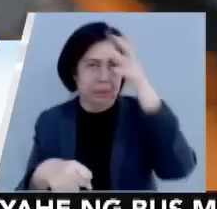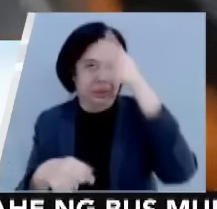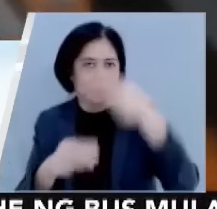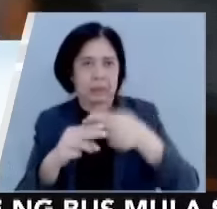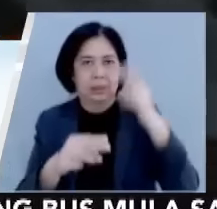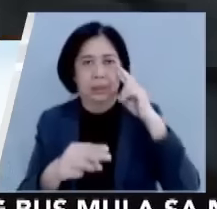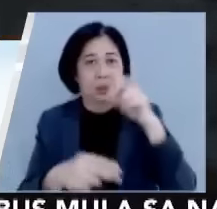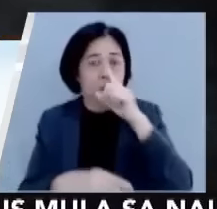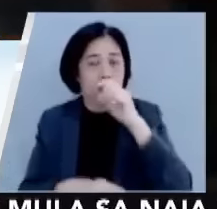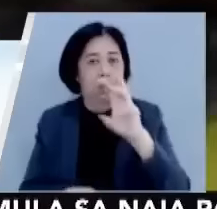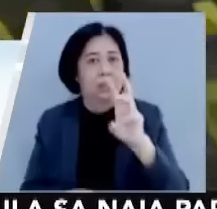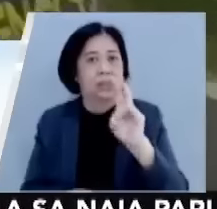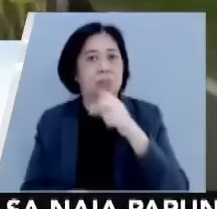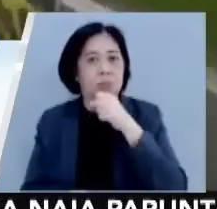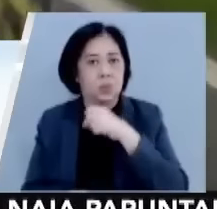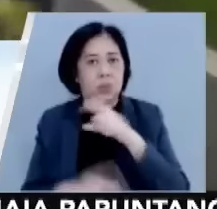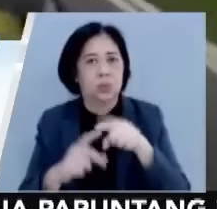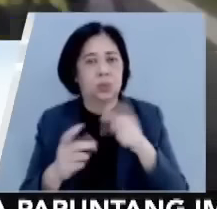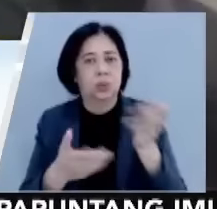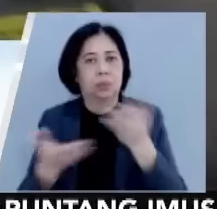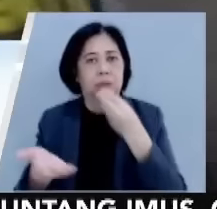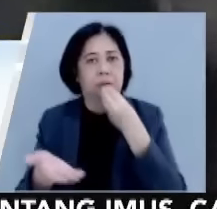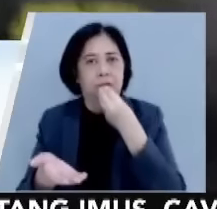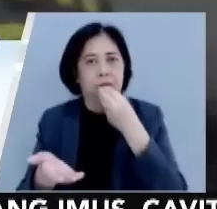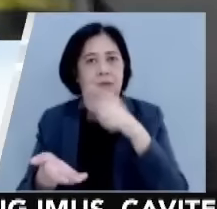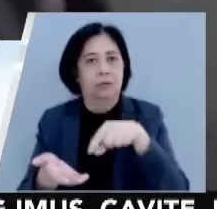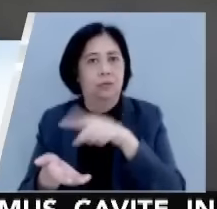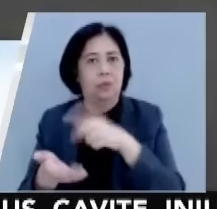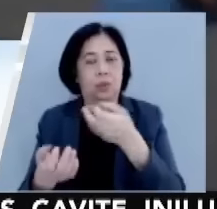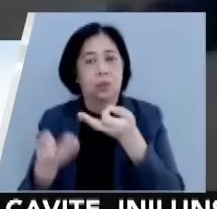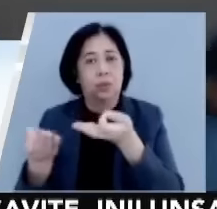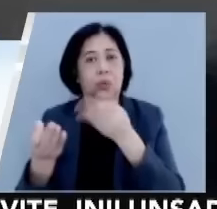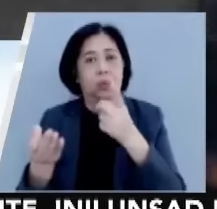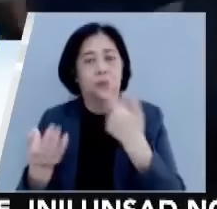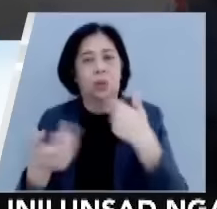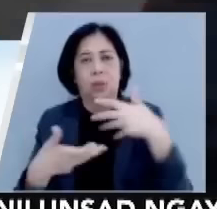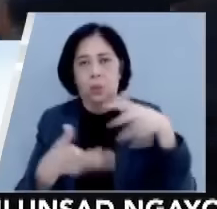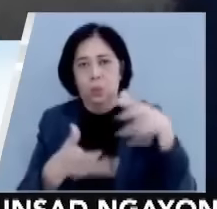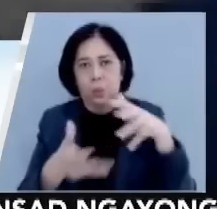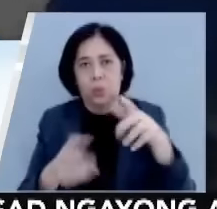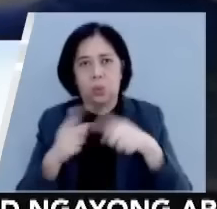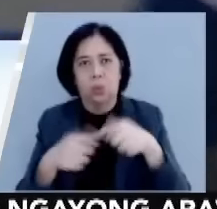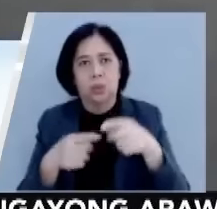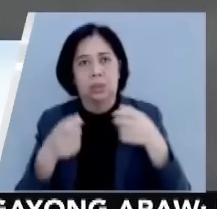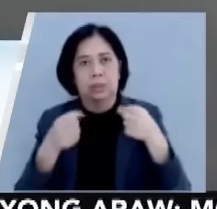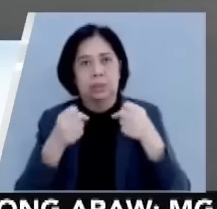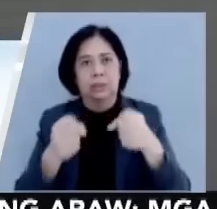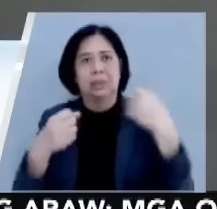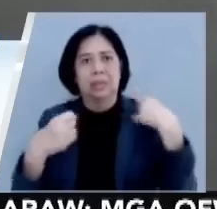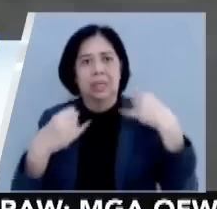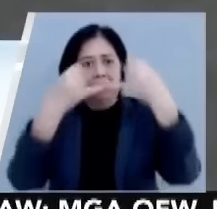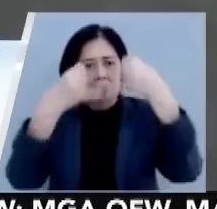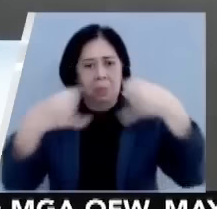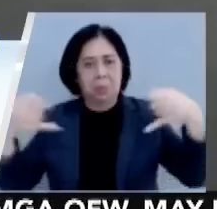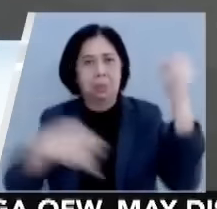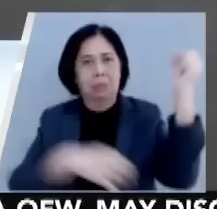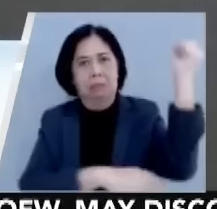old, para dalhan ang pagkain ang kanilang mga aso. Pero nang dumaan sa kalsadang may nakatumbang poste dahil sa